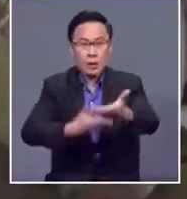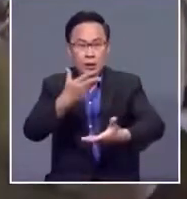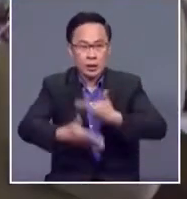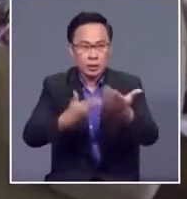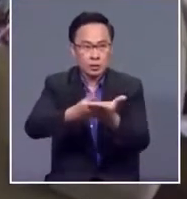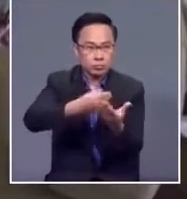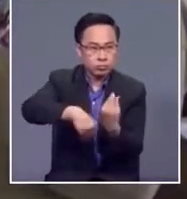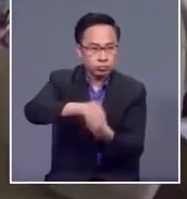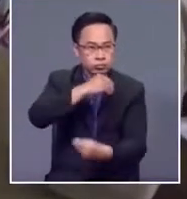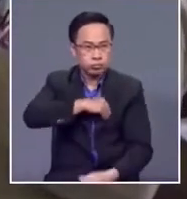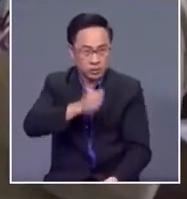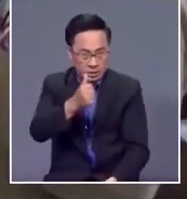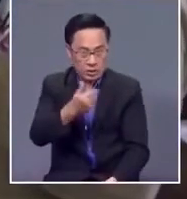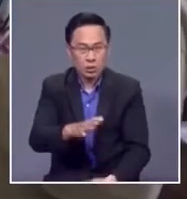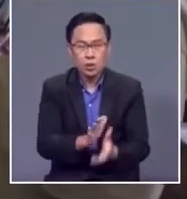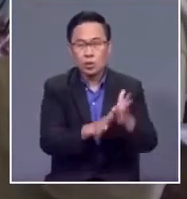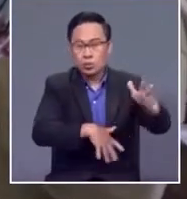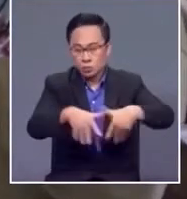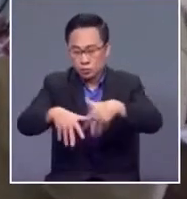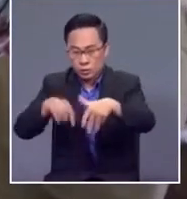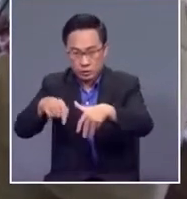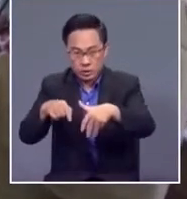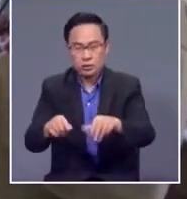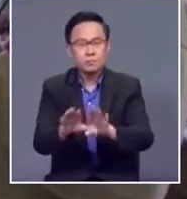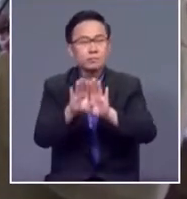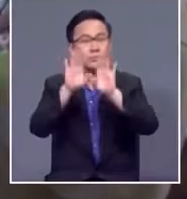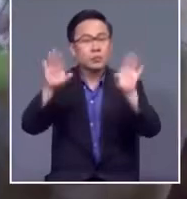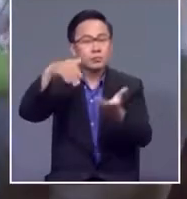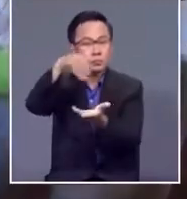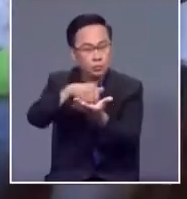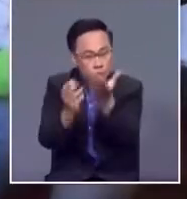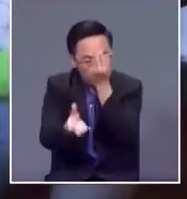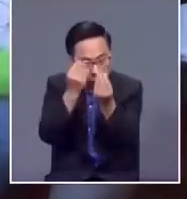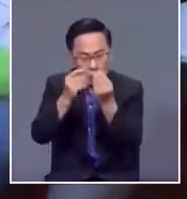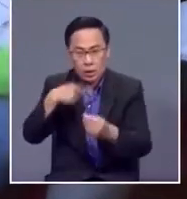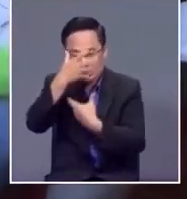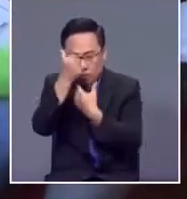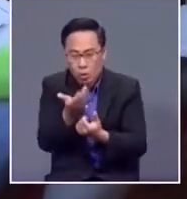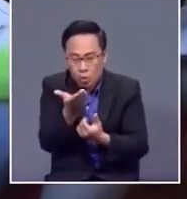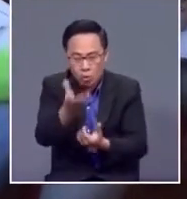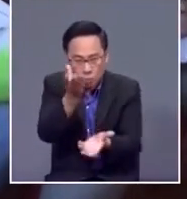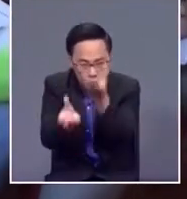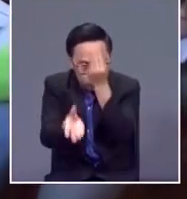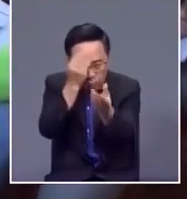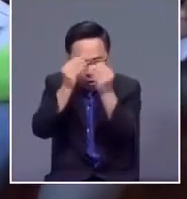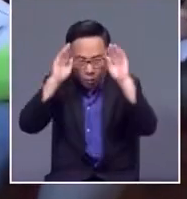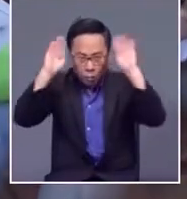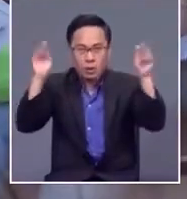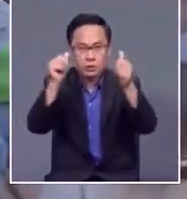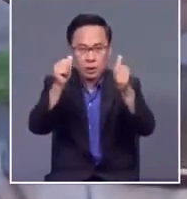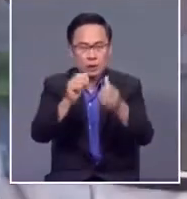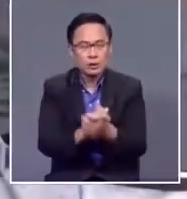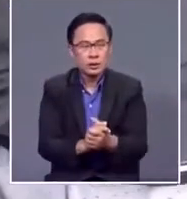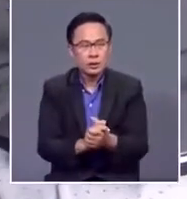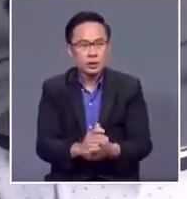ย่างเดียวเท่านั้นแต่ชุมชนแห่งนี้ยังเปิดเป็นศูนย์เรียนรู้ให้หน่วยงานหรือประชาชนทั่วไปได้เข้ามาศึกษาขณะที่สมาชิก